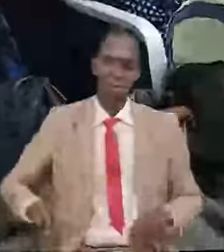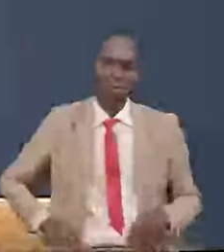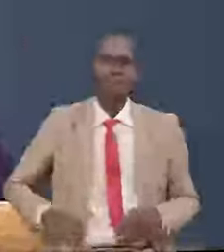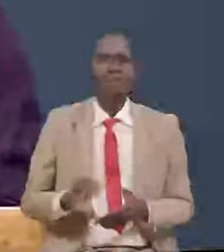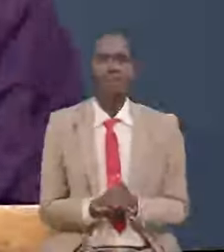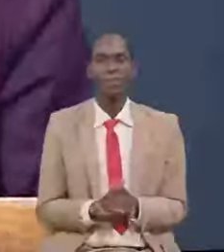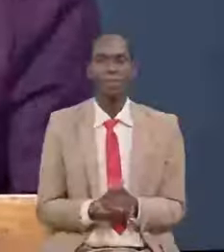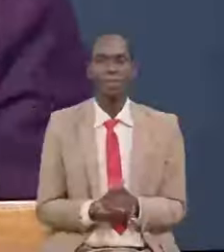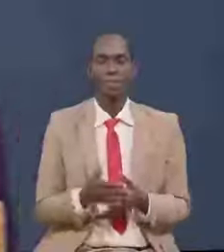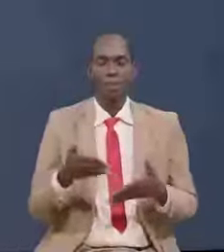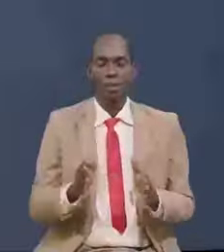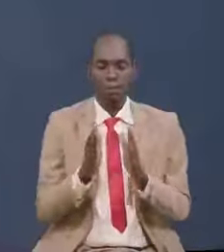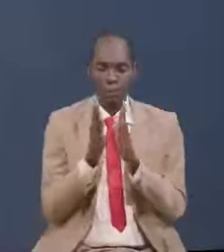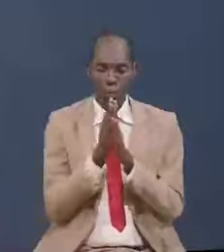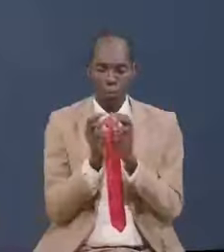Prions d'abord.